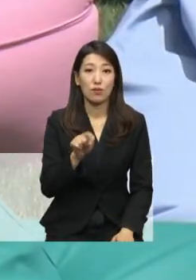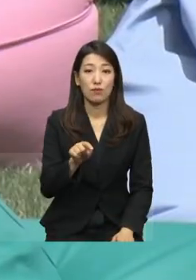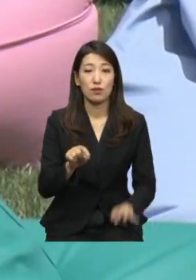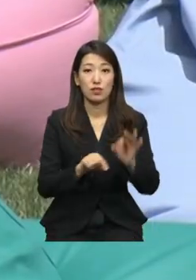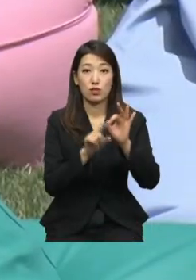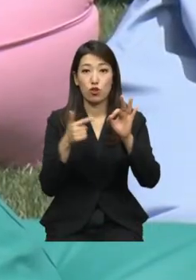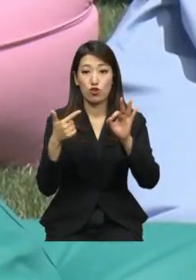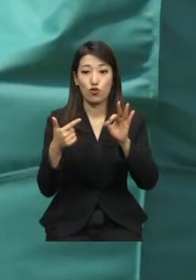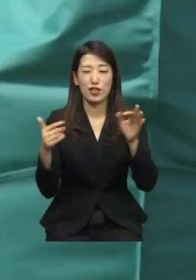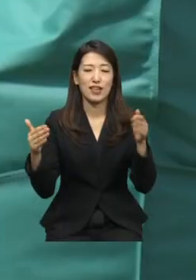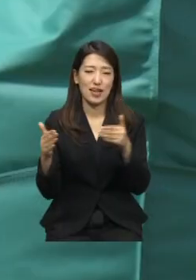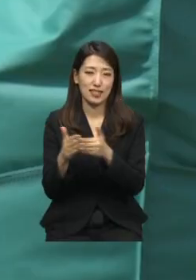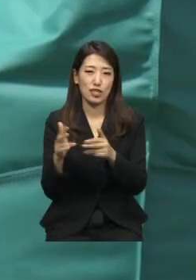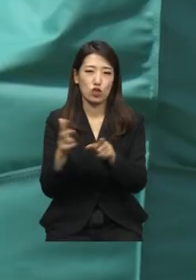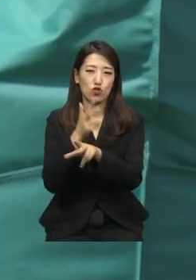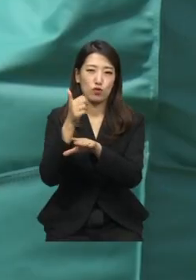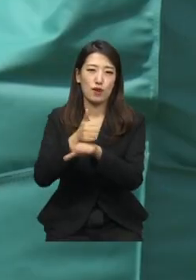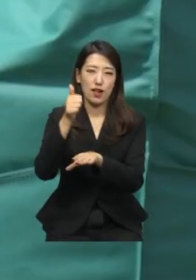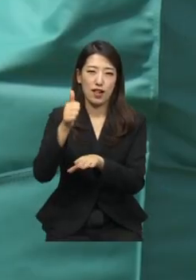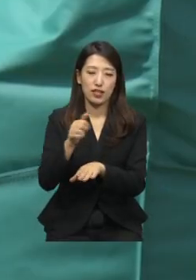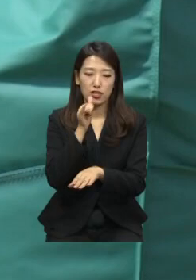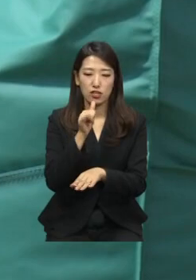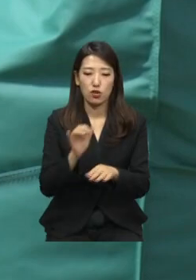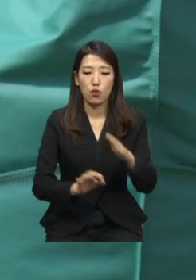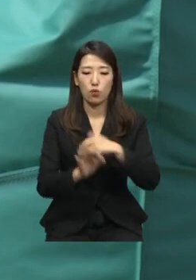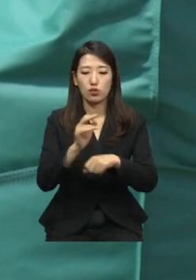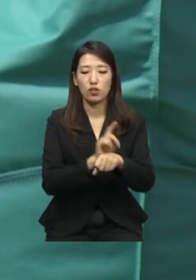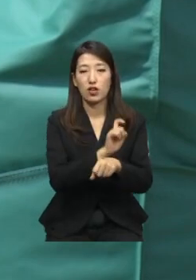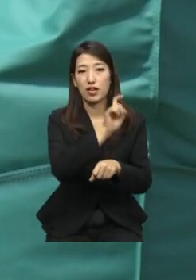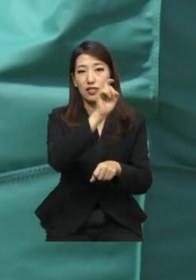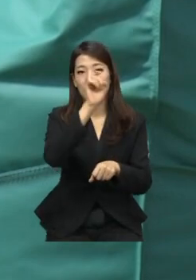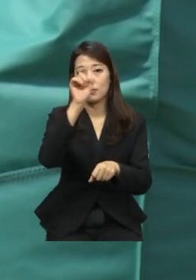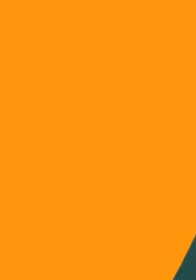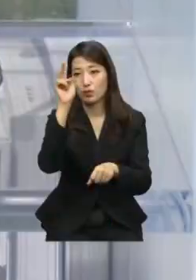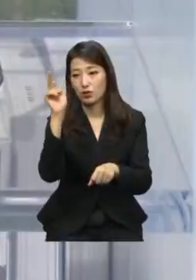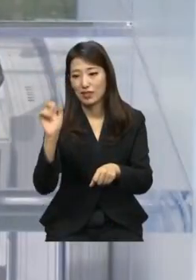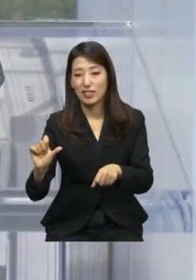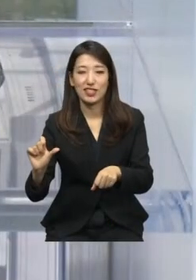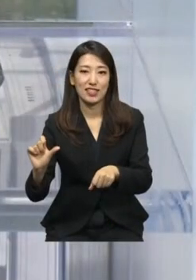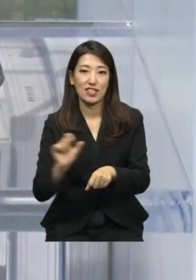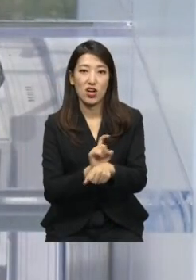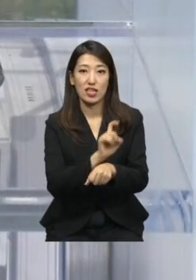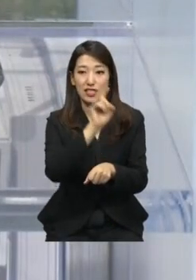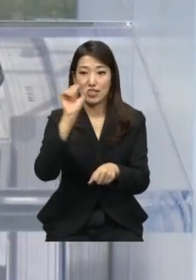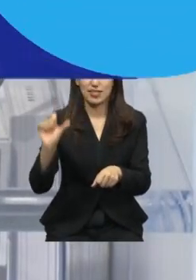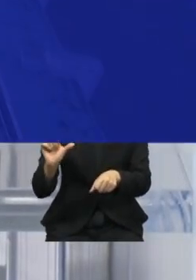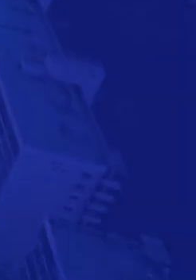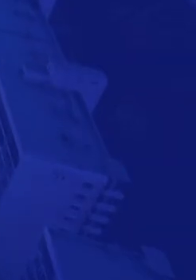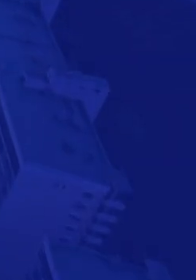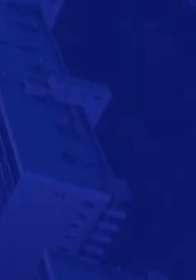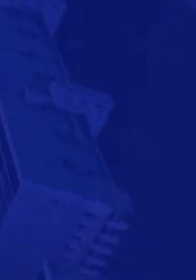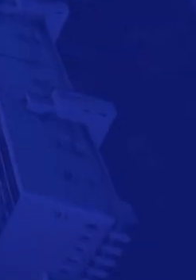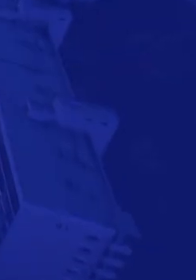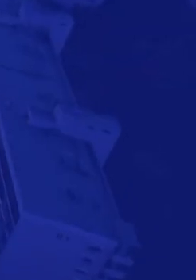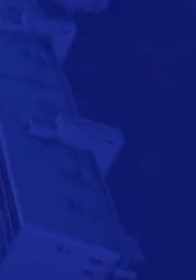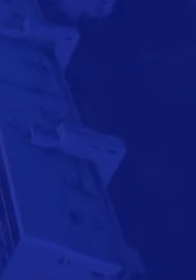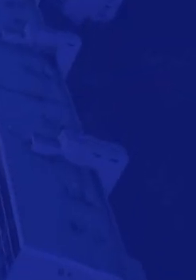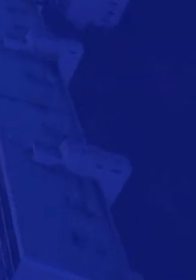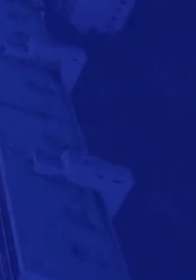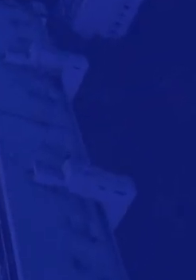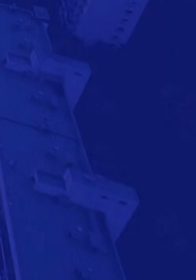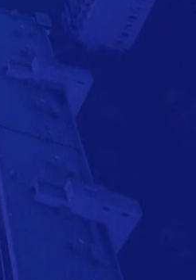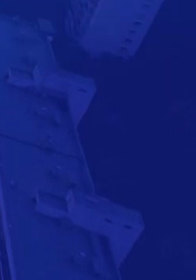10월 6일까지 운영되며 주말 오전 11시부터 오후 시까지 이용이 가능합니다 di